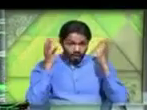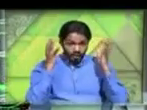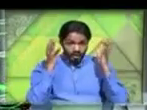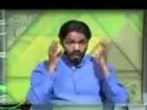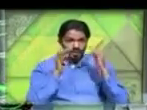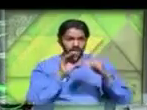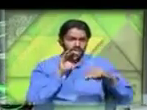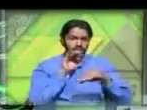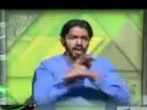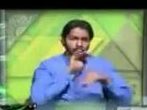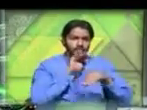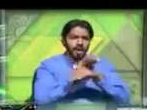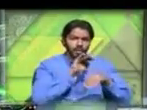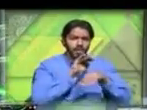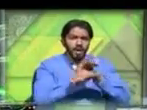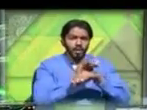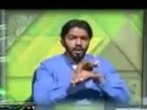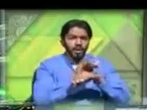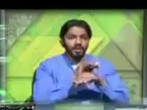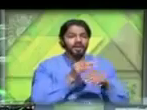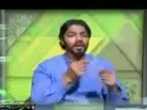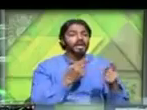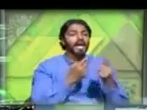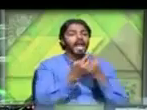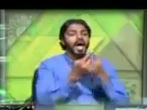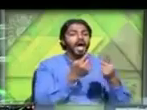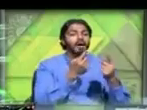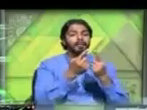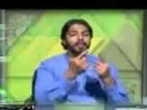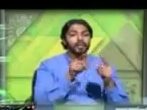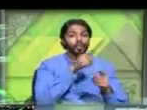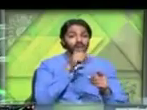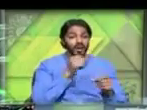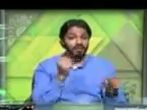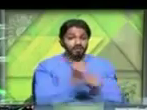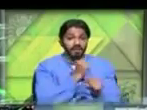جلسوا يدعون الناس إلى الجنة بأقوالهم